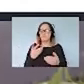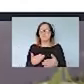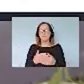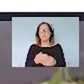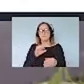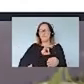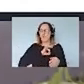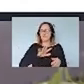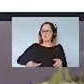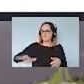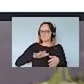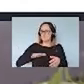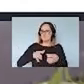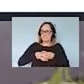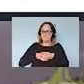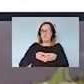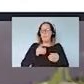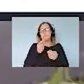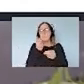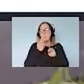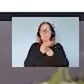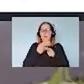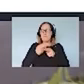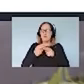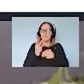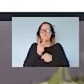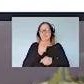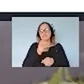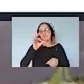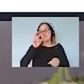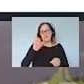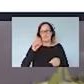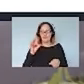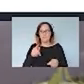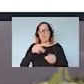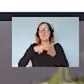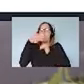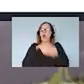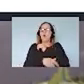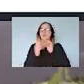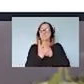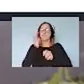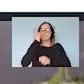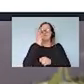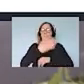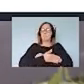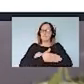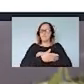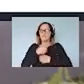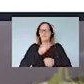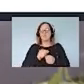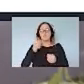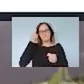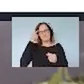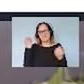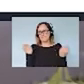w swoim środowisku, ale też powoli wchodzi również w Scratcha. No i na koniec, na najwyższej półce jest już taka